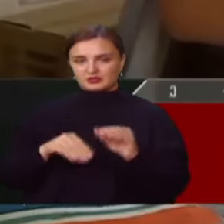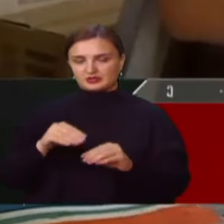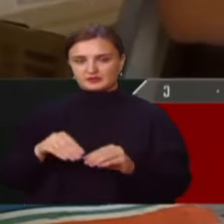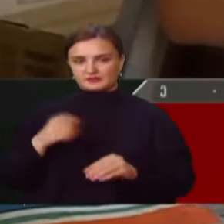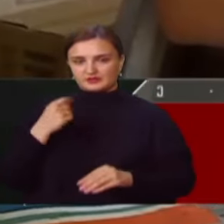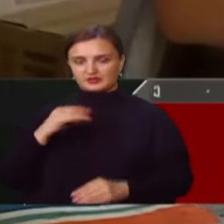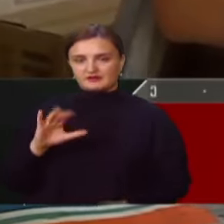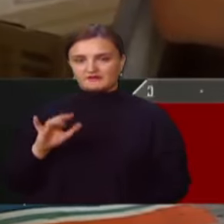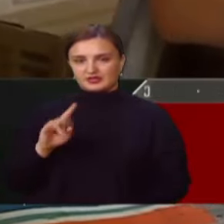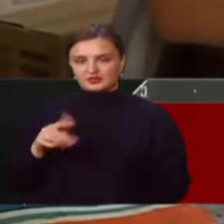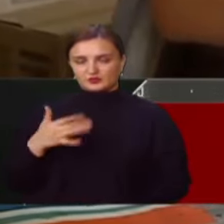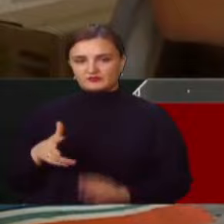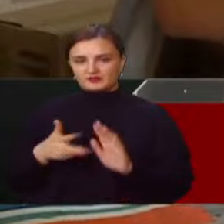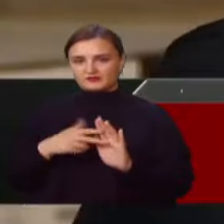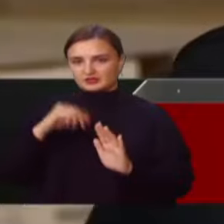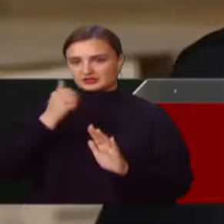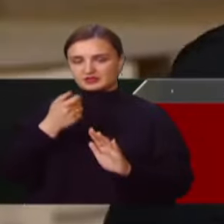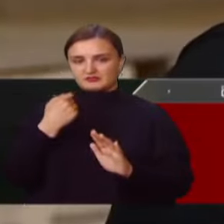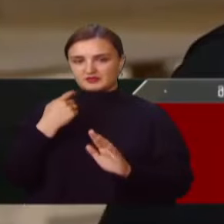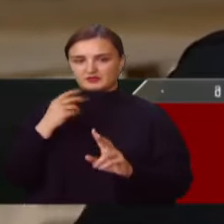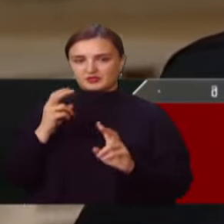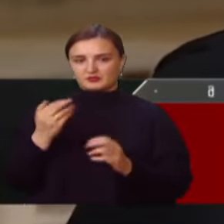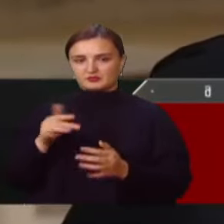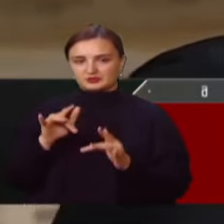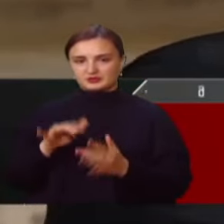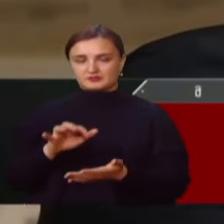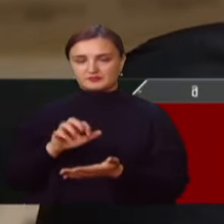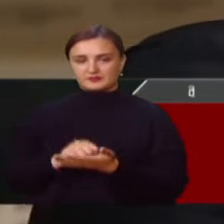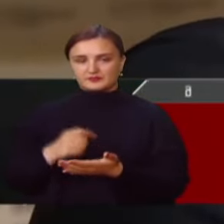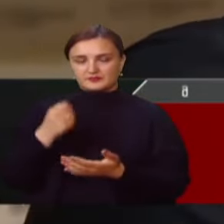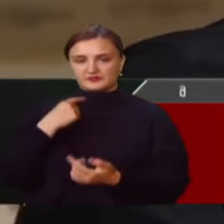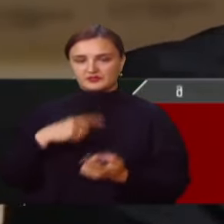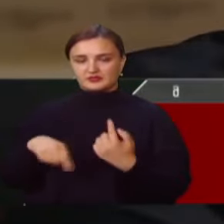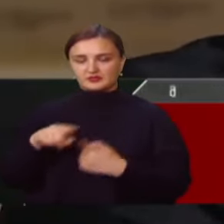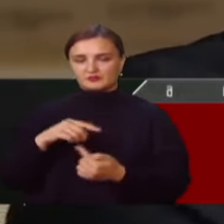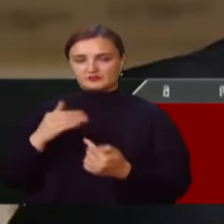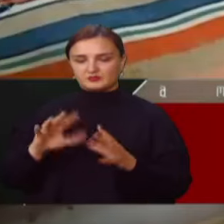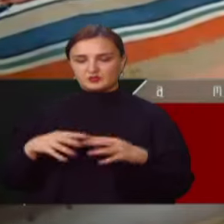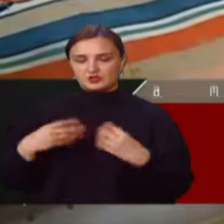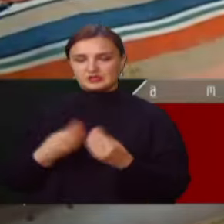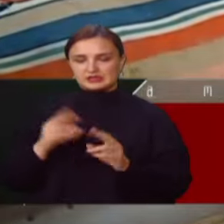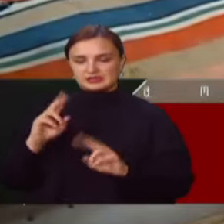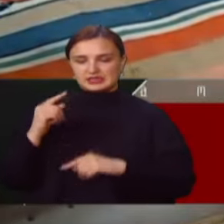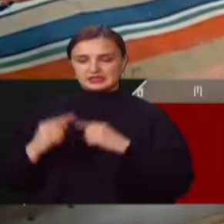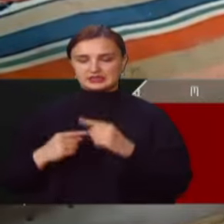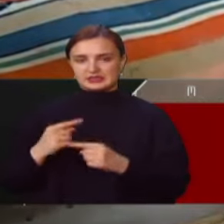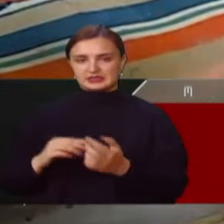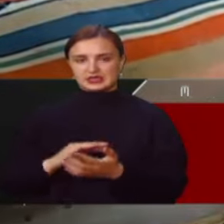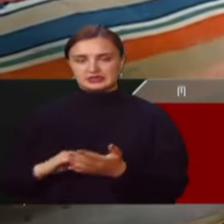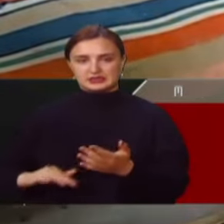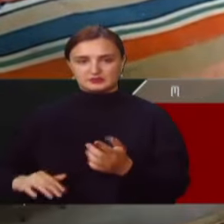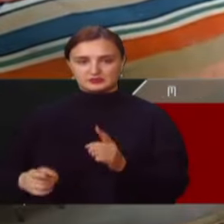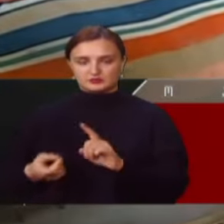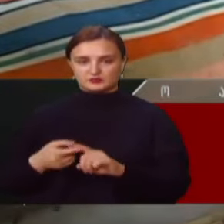Ivane Nareklishvili უკვე 8 წელია მეღვინეობით არის დაკავებული. ღვინის წარმოება მისთვის ოჯახის ტრადიციის გაგრძელებას